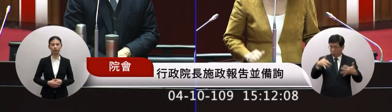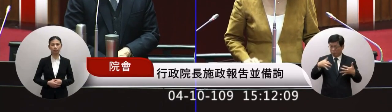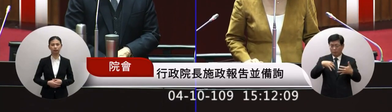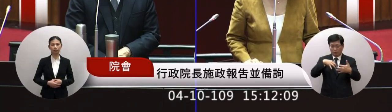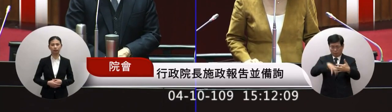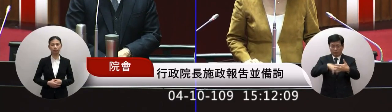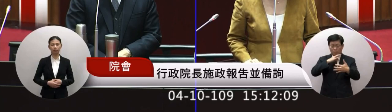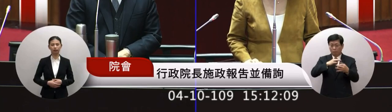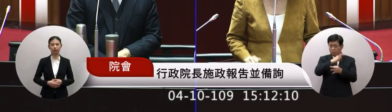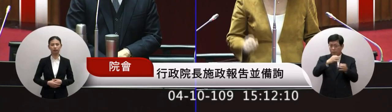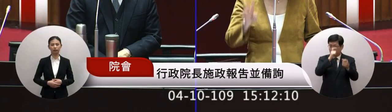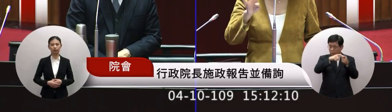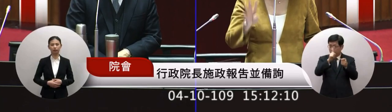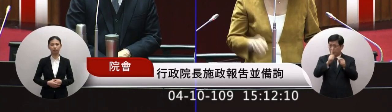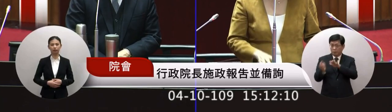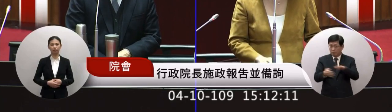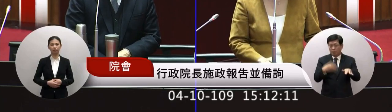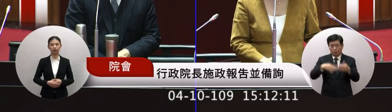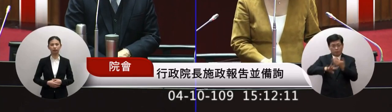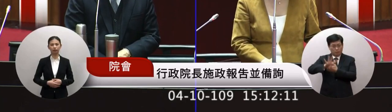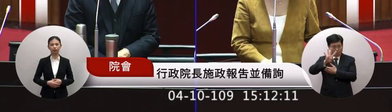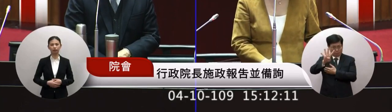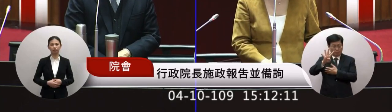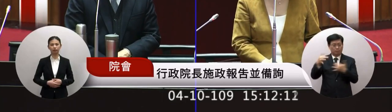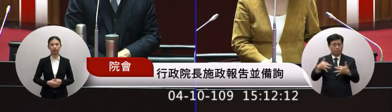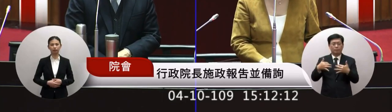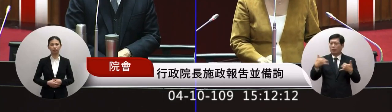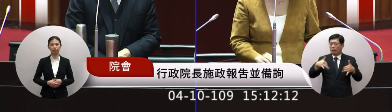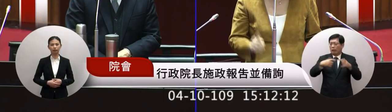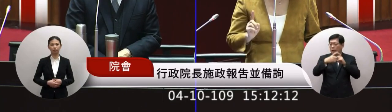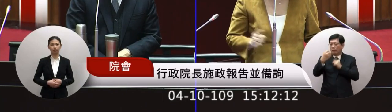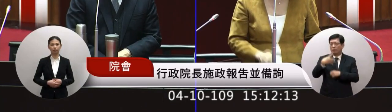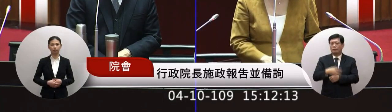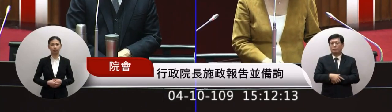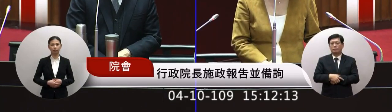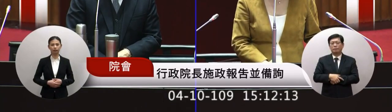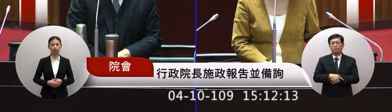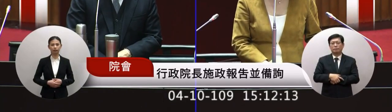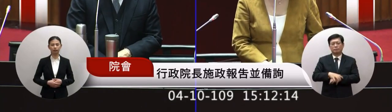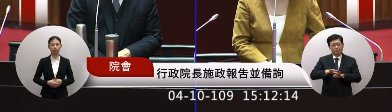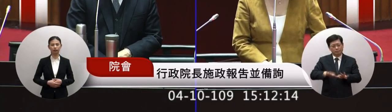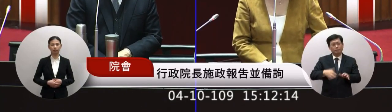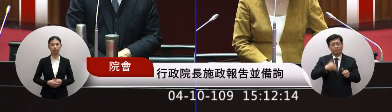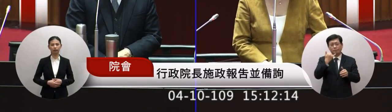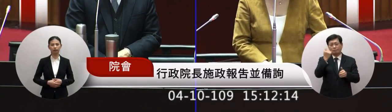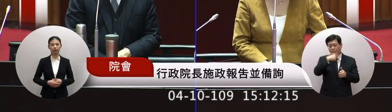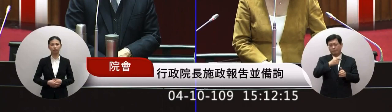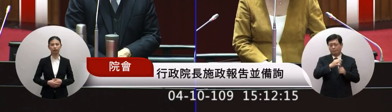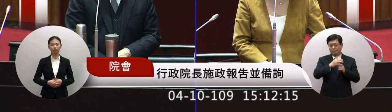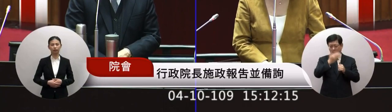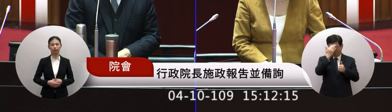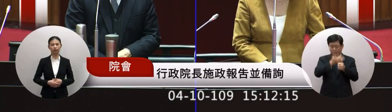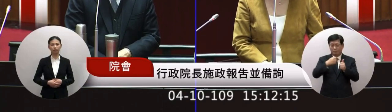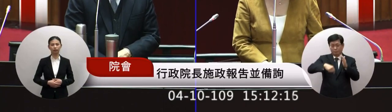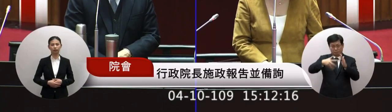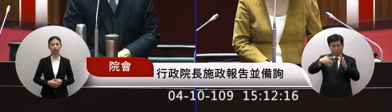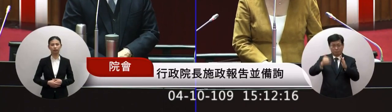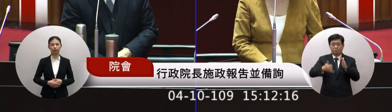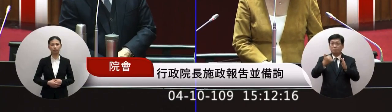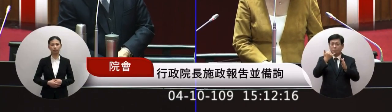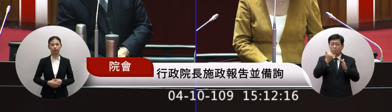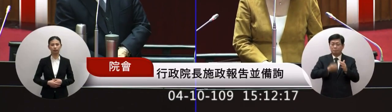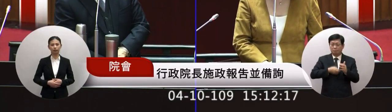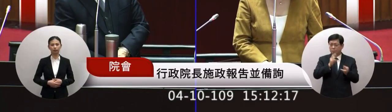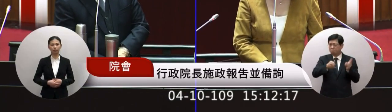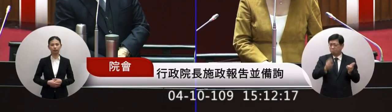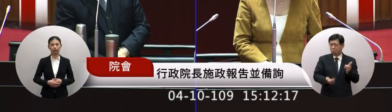除了这个经济目标之外呢，还有4个问题还没有回答，所以这个部分呢，能不能拜托这个院长能够敦促